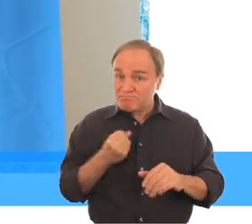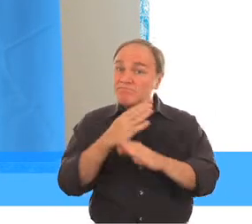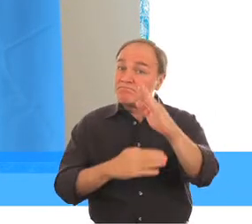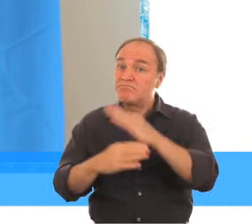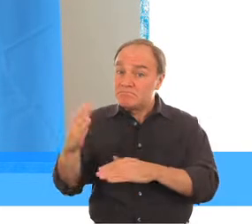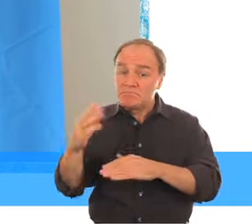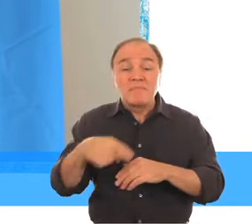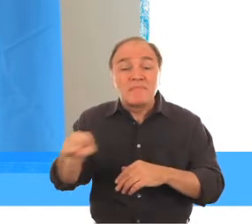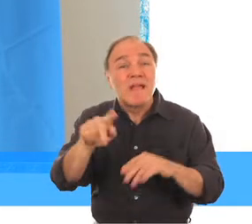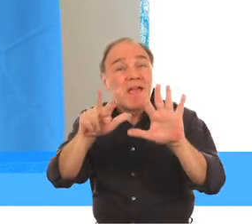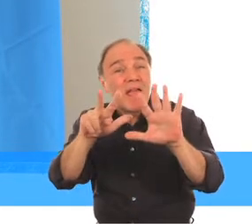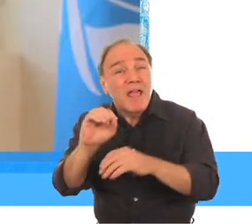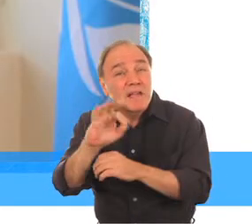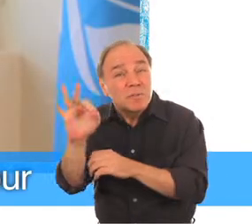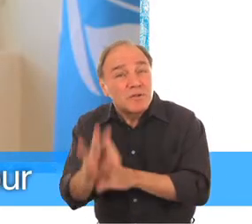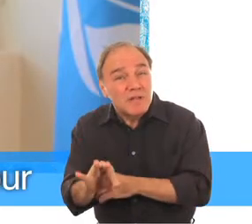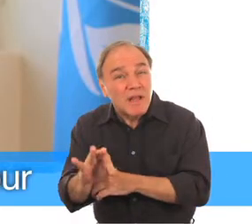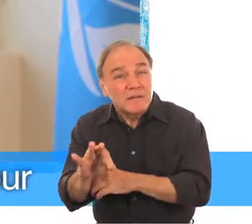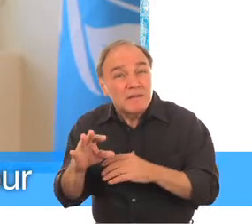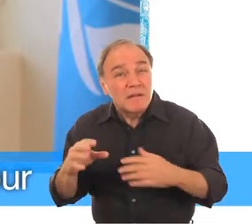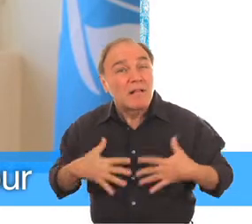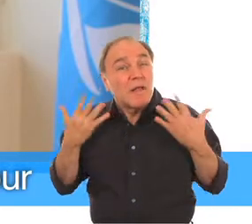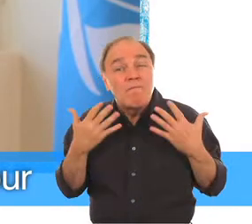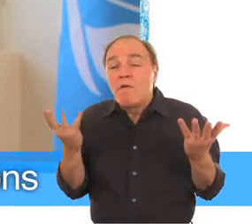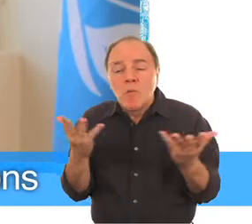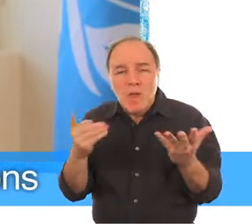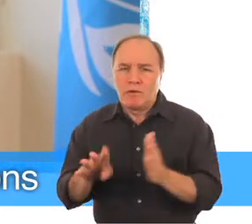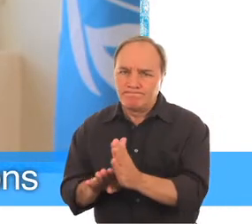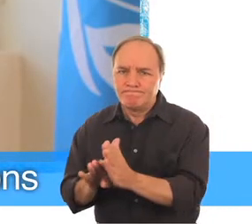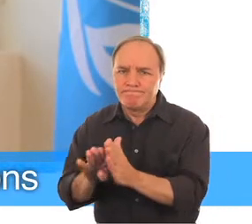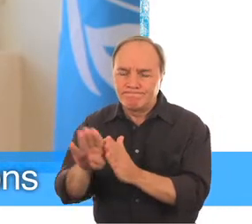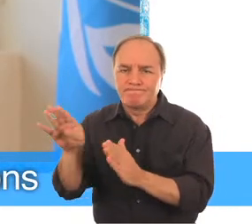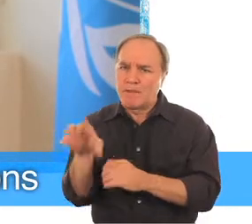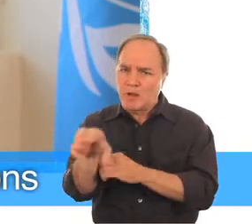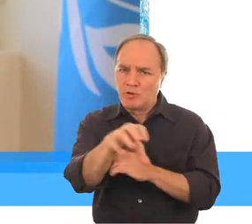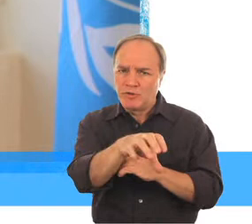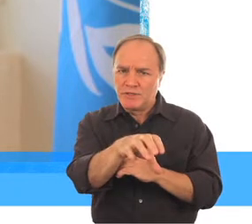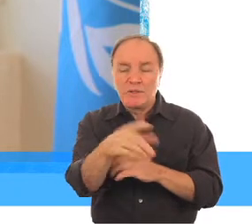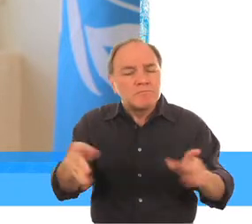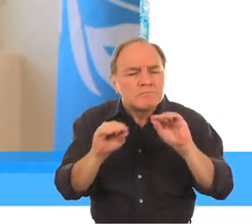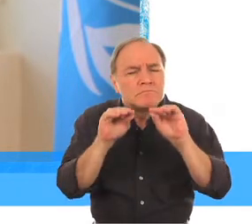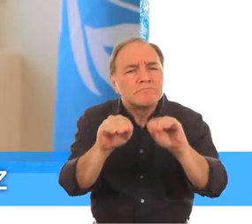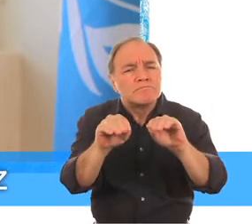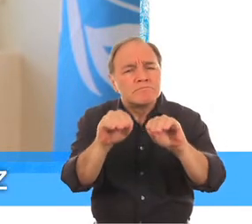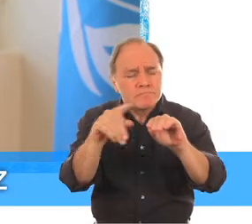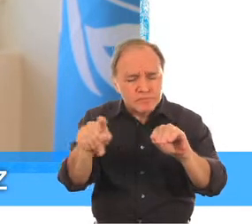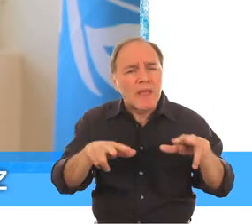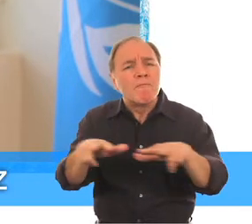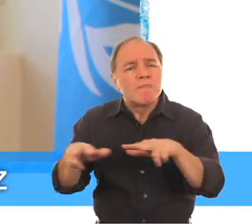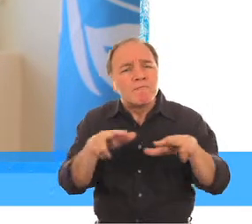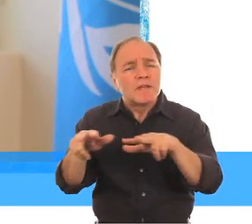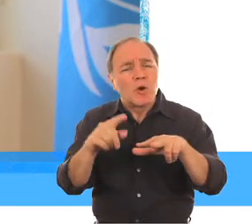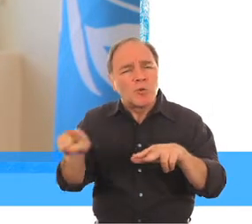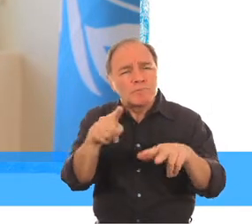de développement. Cette vidéo de formation a été développée pour vous aider à mieux comprendre les questions relatives au handicap et à trouver la manière dont